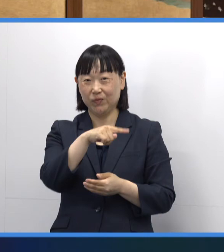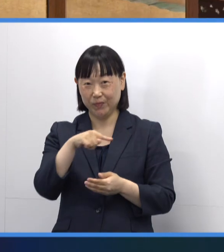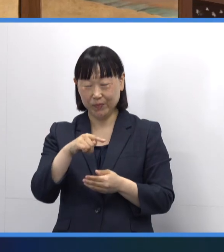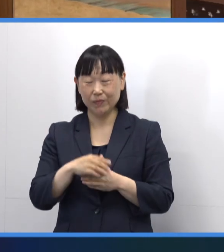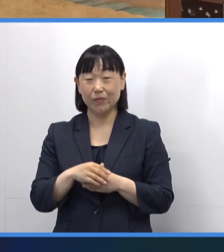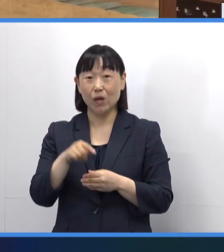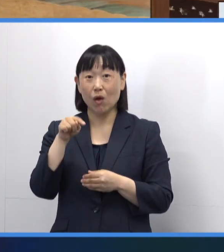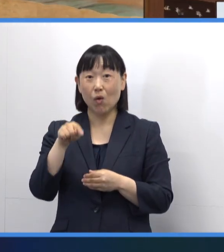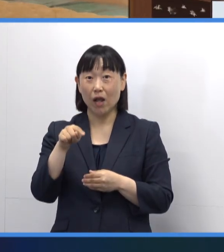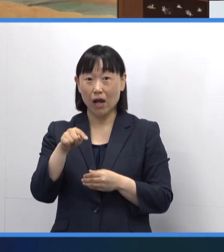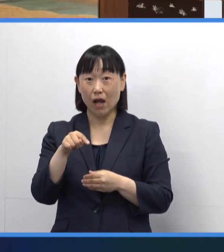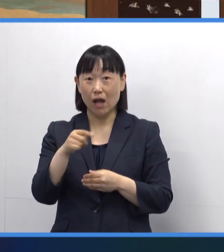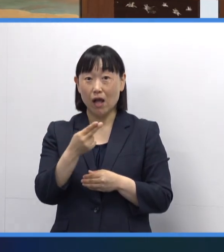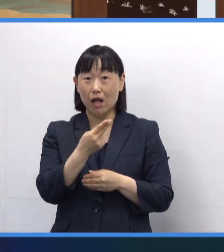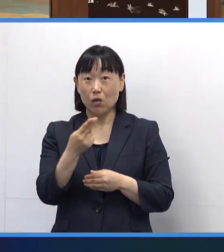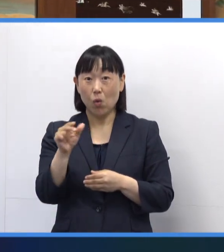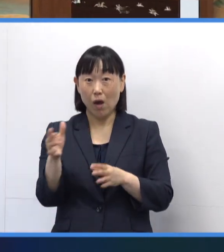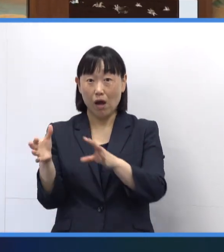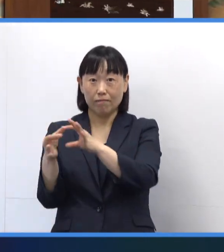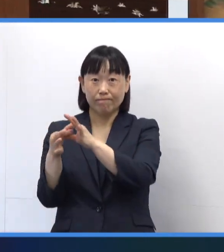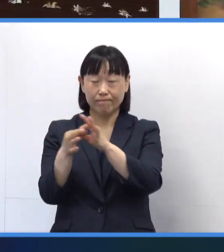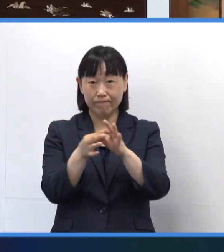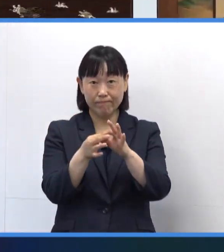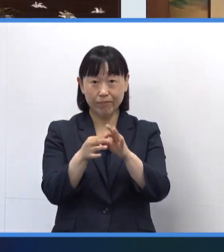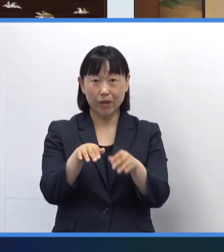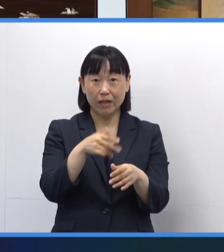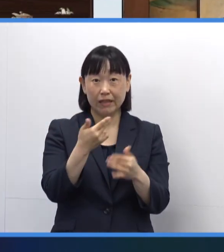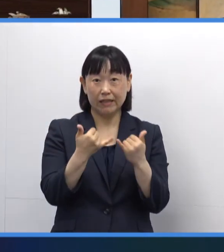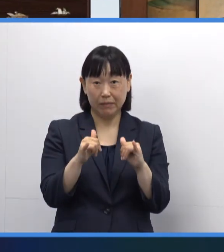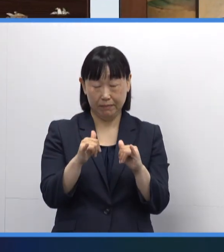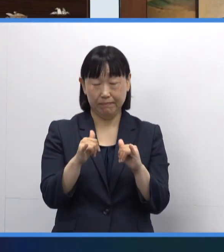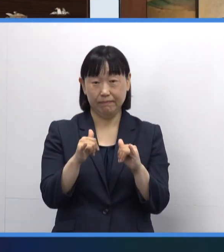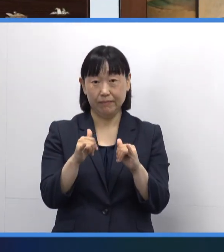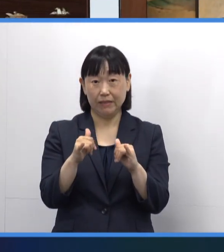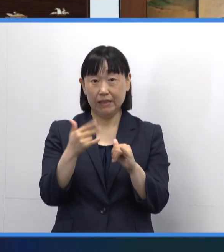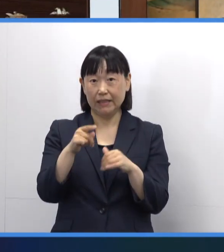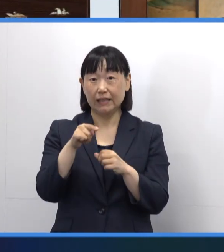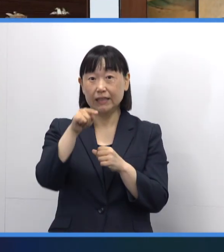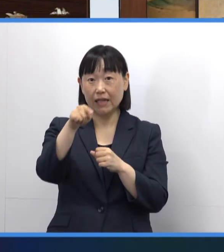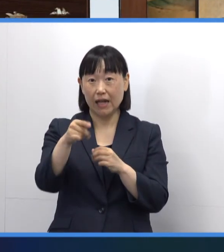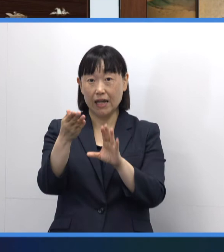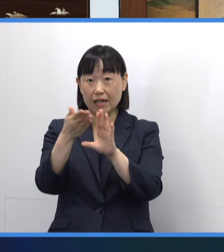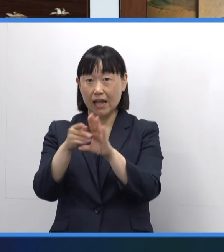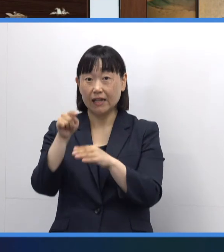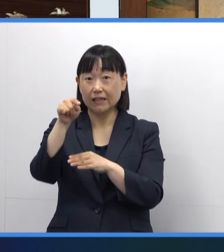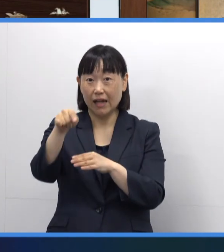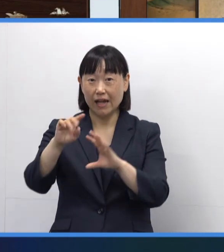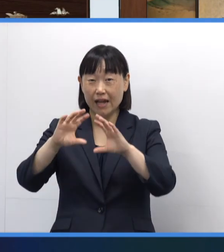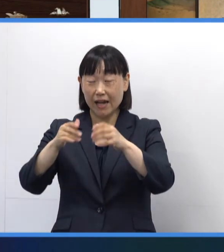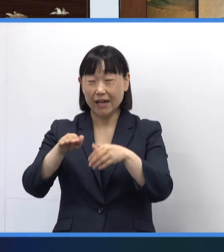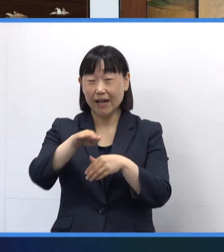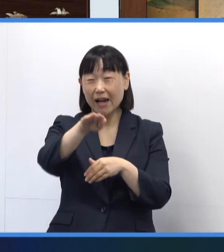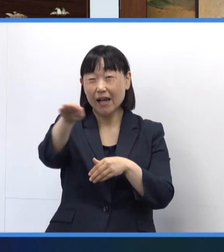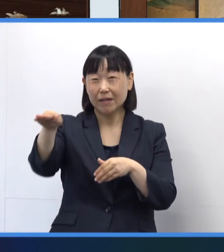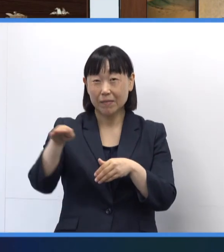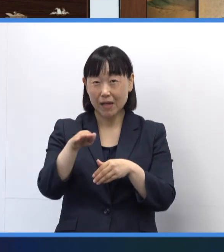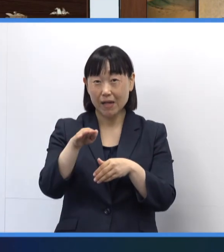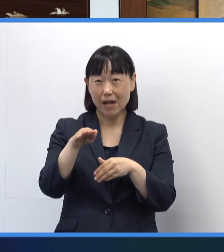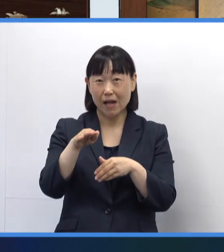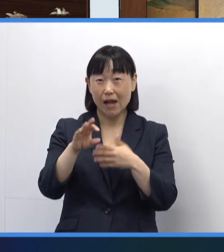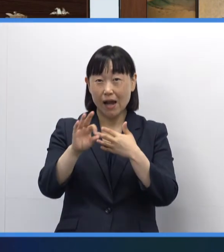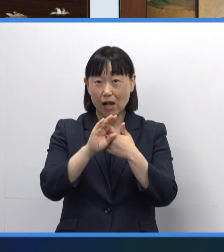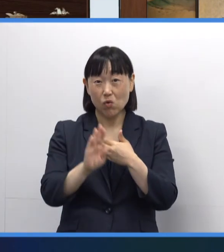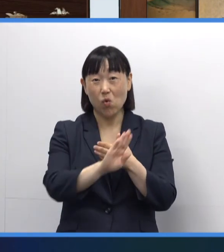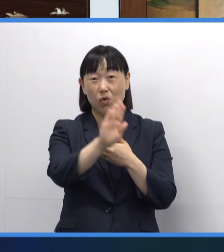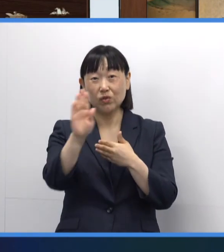で提供されることで、市民の皆様はもちろん市外、県外、海外にお住まいの皆様にも仮想空間の大樹寺を